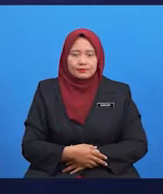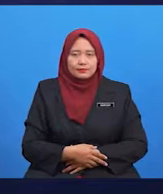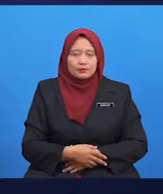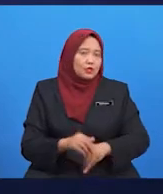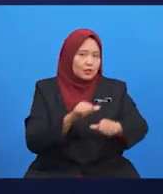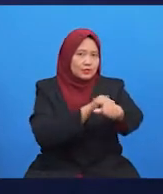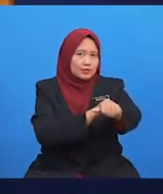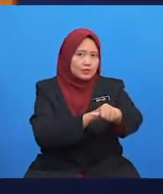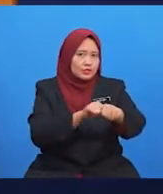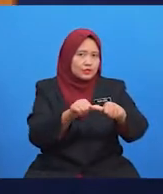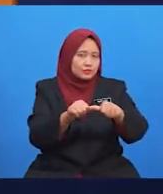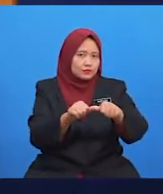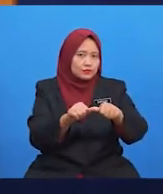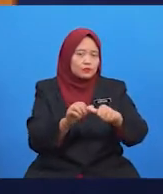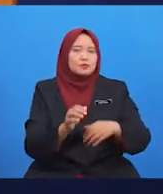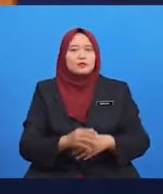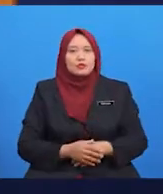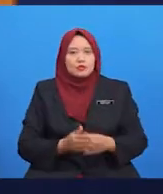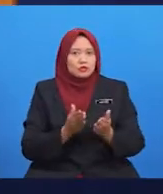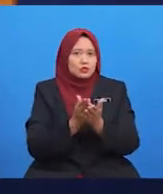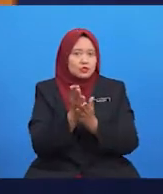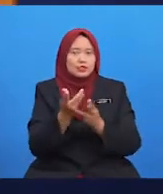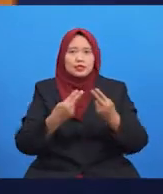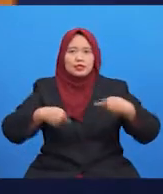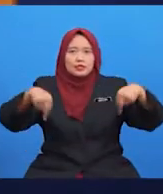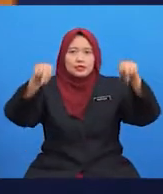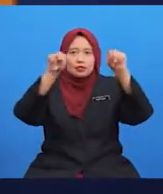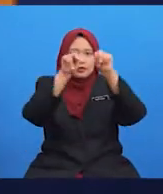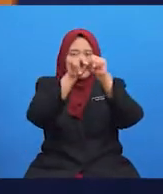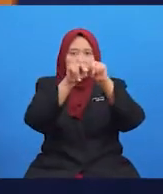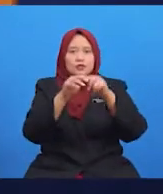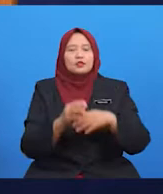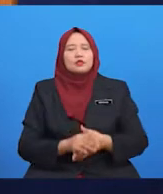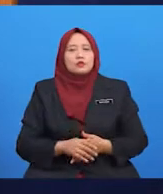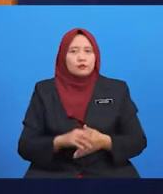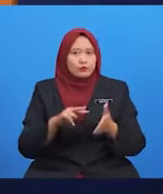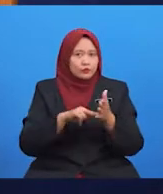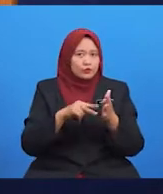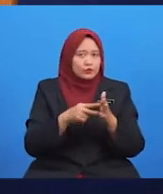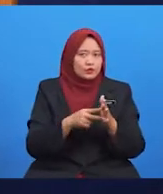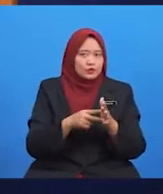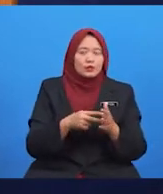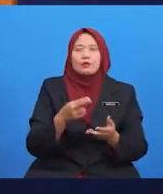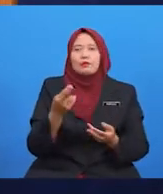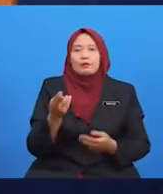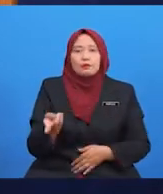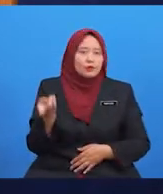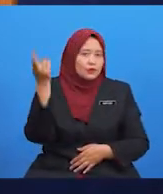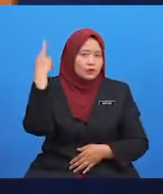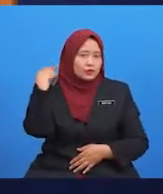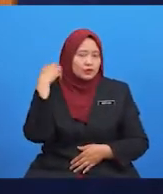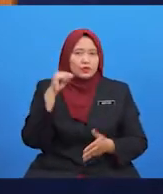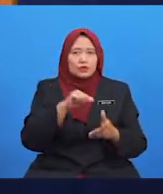Aspek kajian seterusnya ialah nilai. Nilai merujuk kepada perkara atau